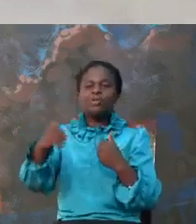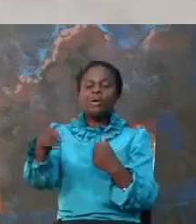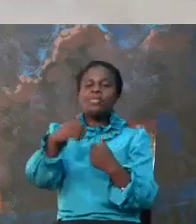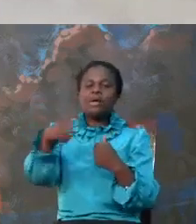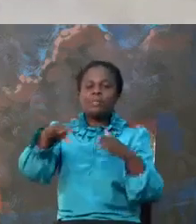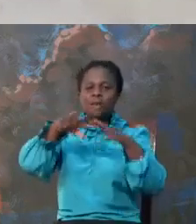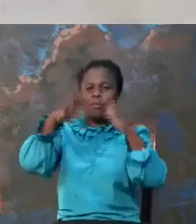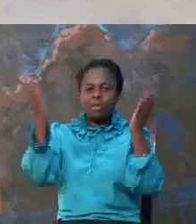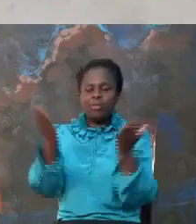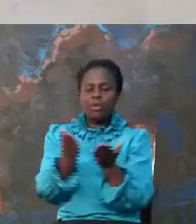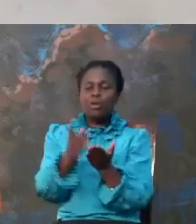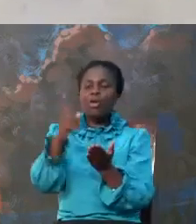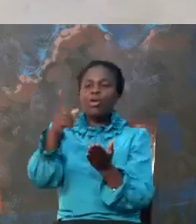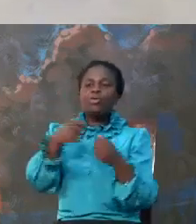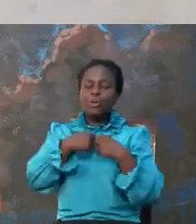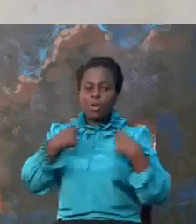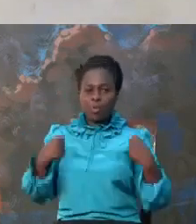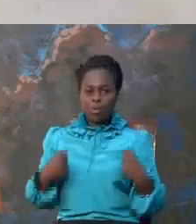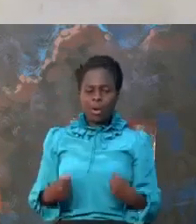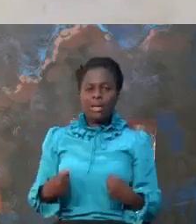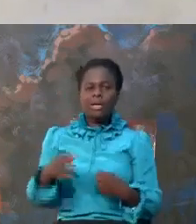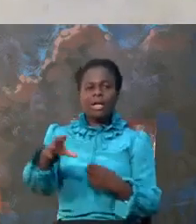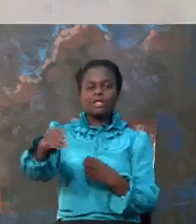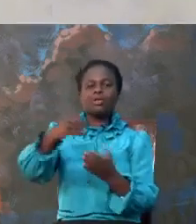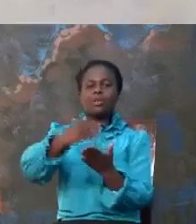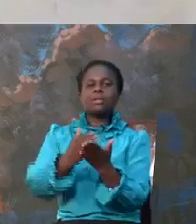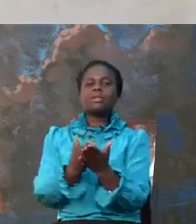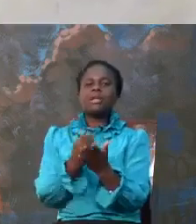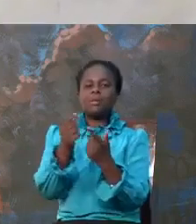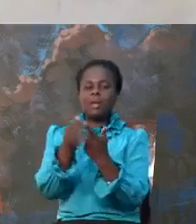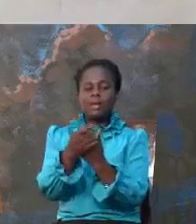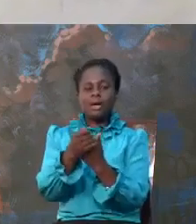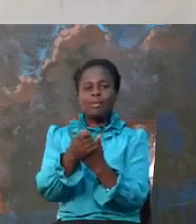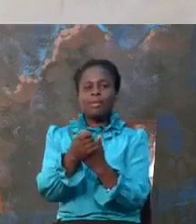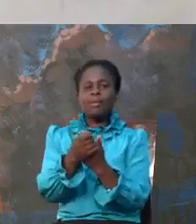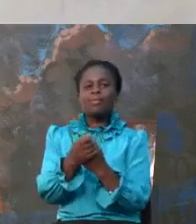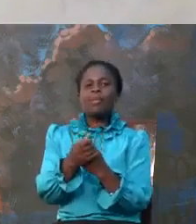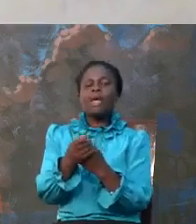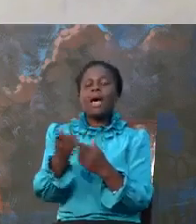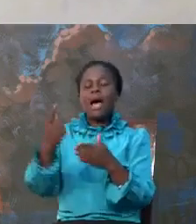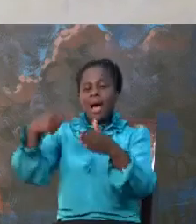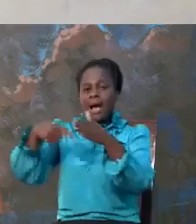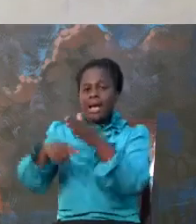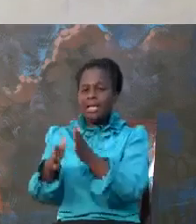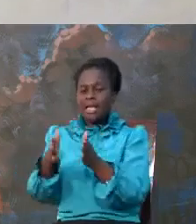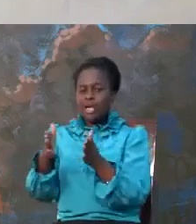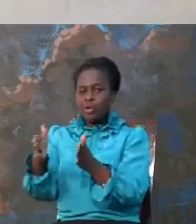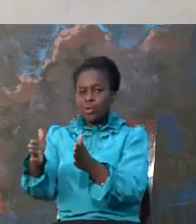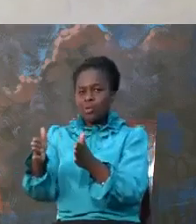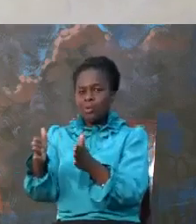alichukua sehemu ya ile damu, mnyama amekwisha chinjwa, akachukua sehemu ya damu, akaingia chumba cha